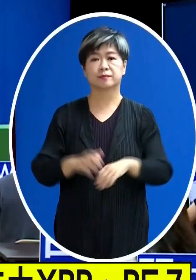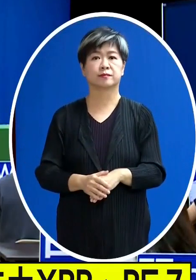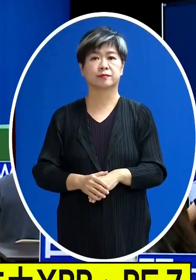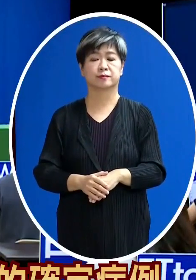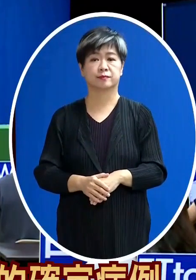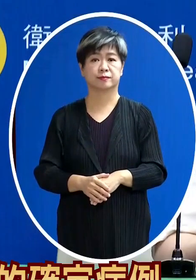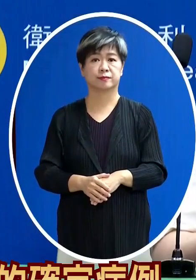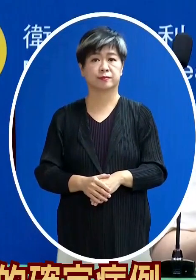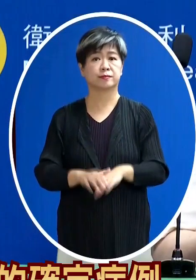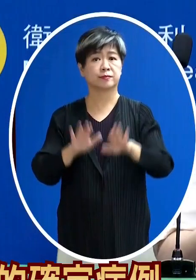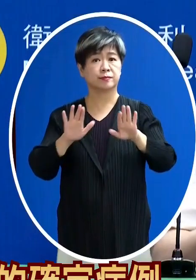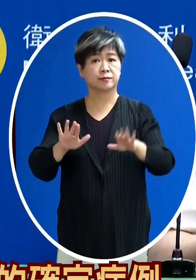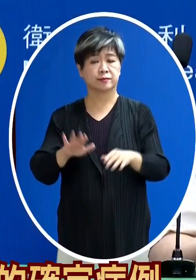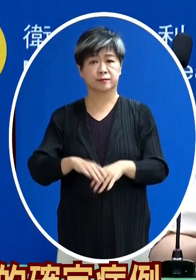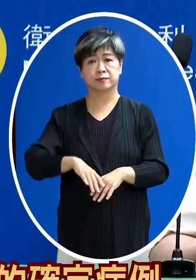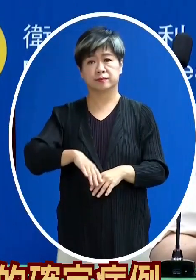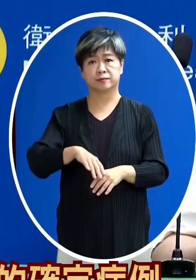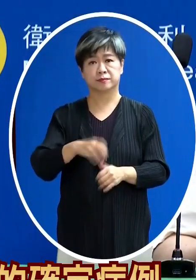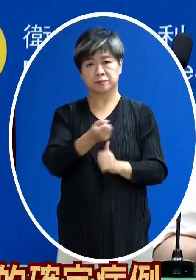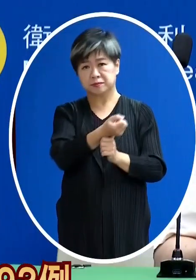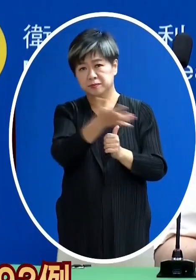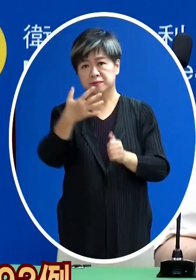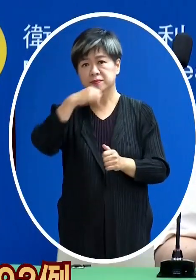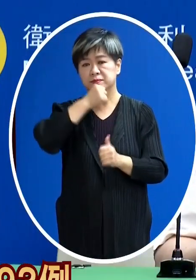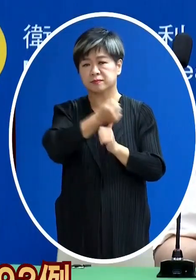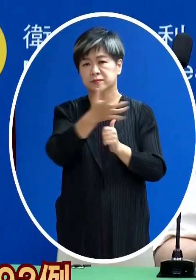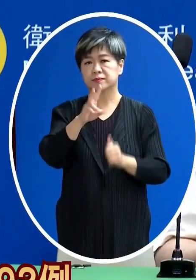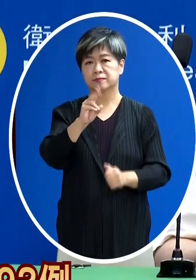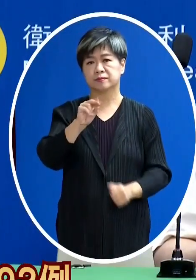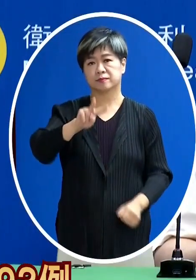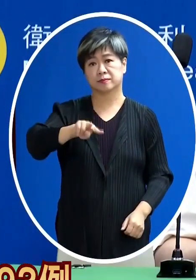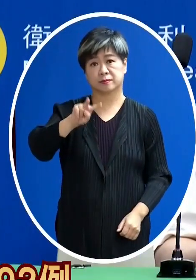那我们今天的 COVID-19 的确定病例，本土病例有